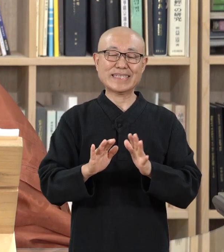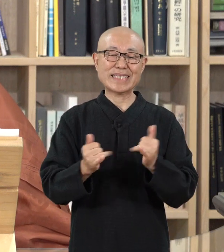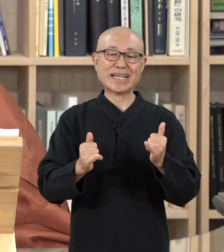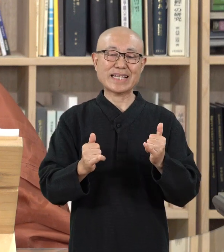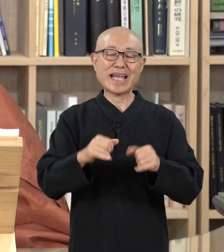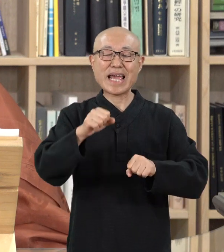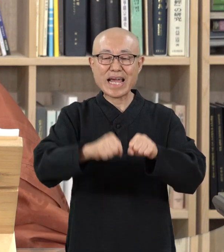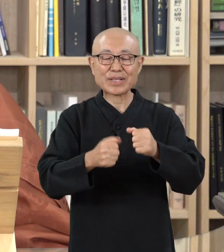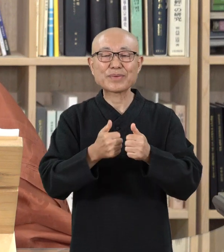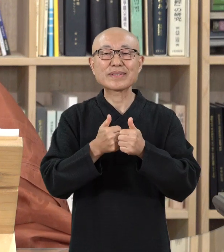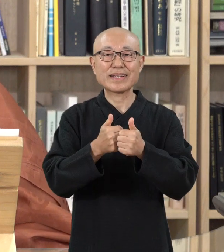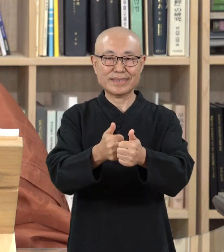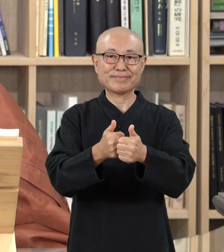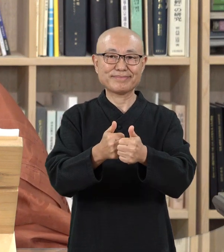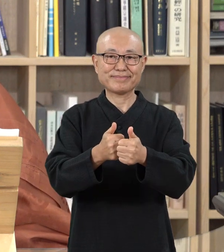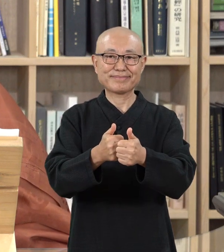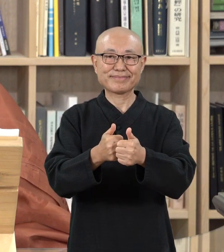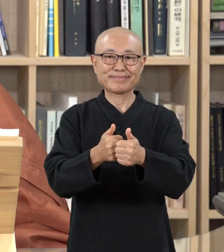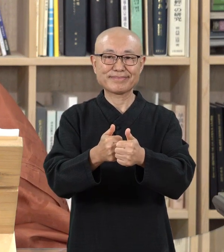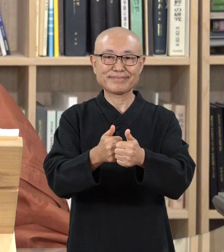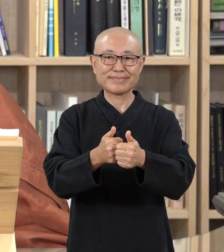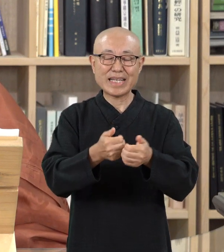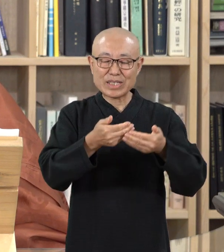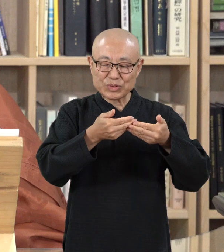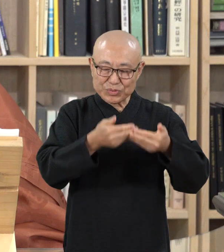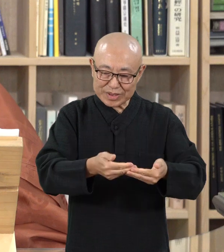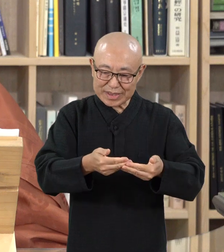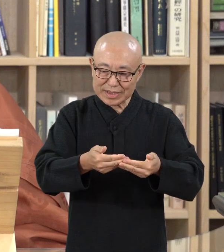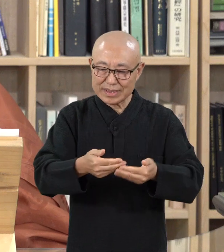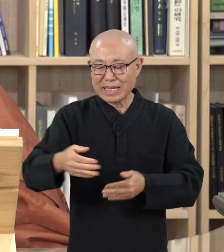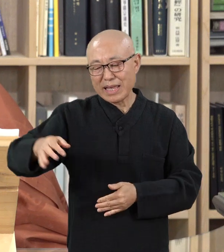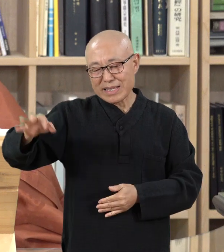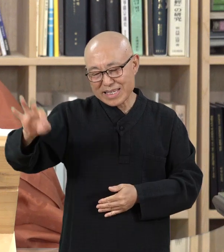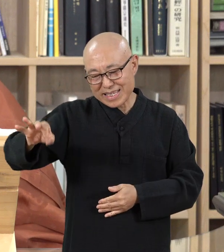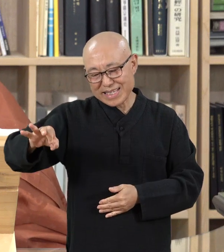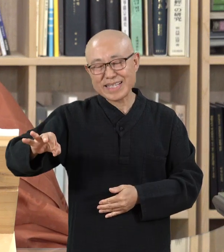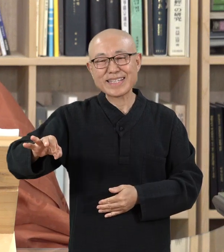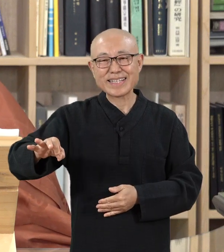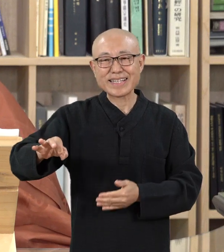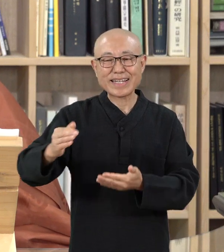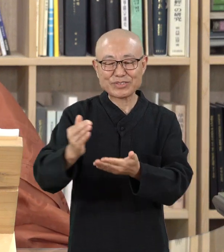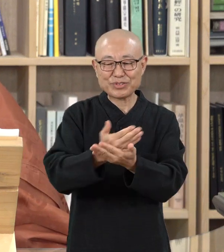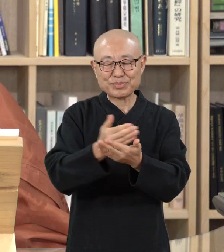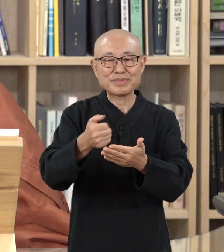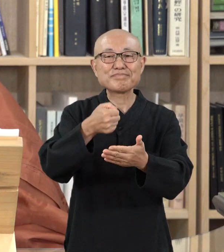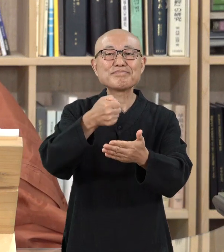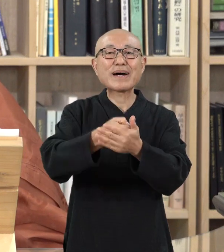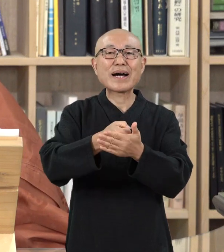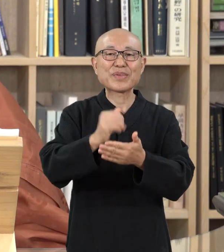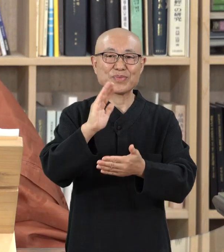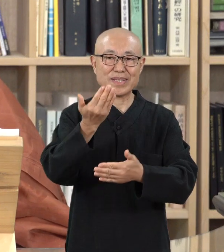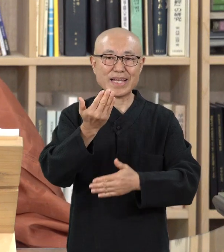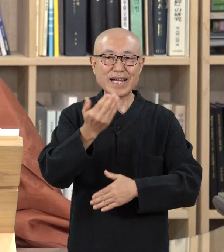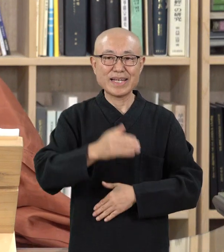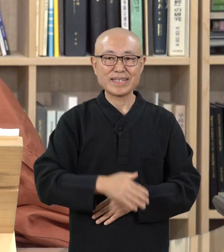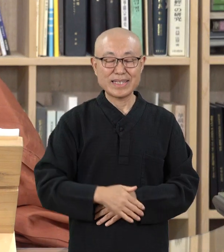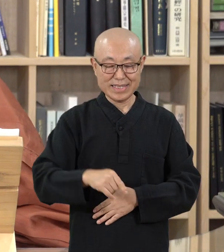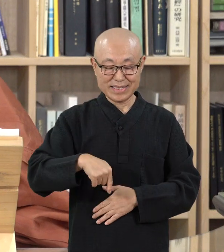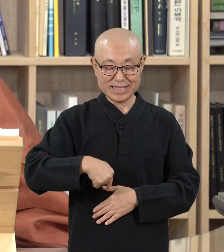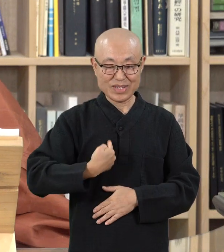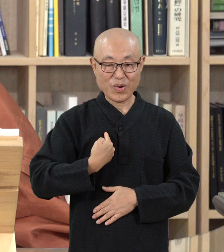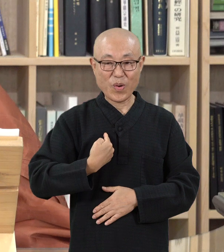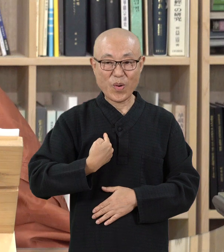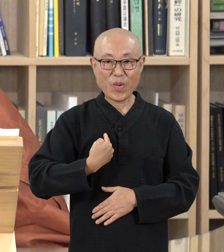인간의 행위에 의해서 기천과 천박, 기하고 천한 것이 나누어진다. 그래서 자기